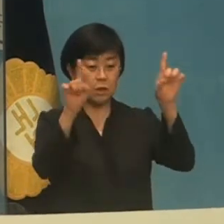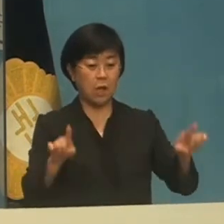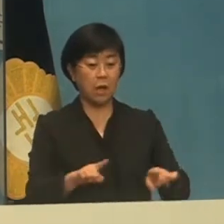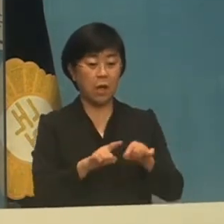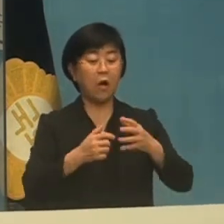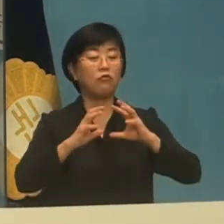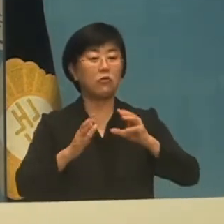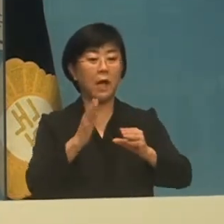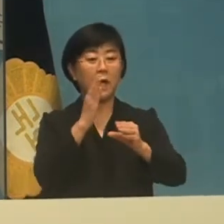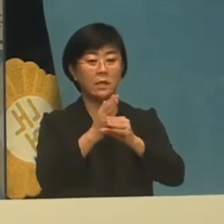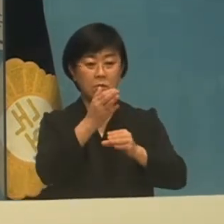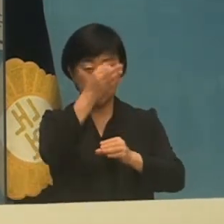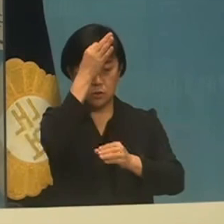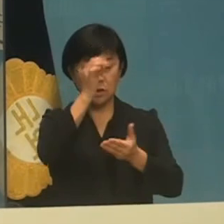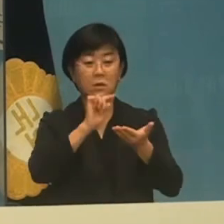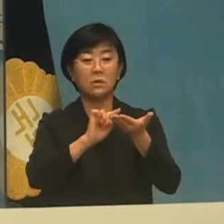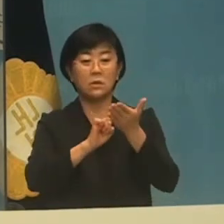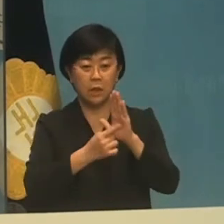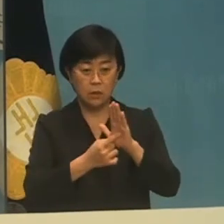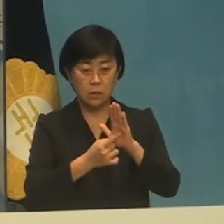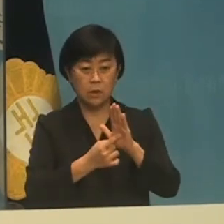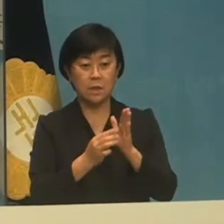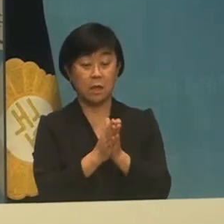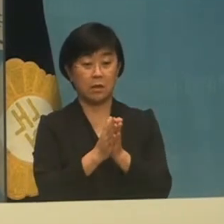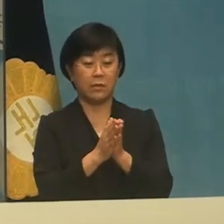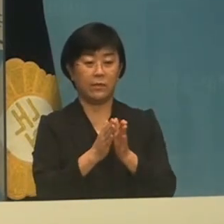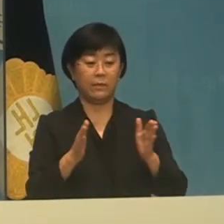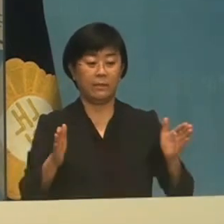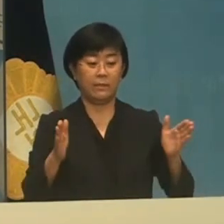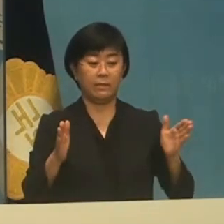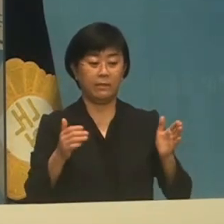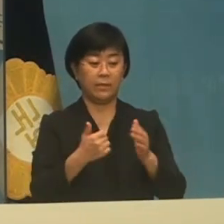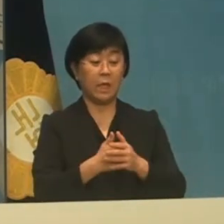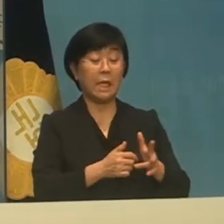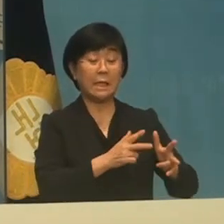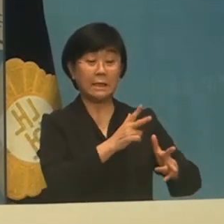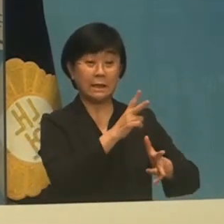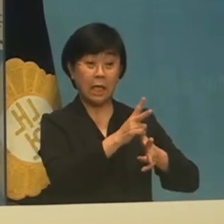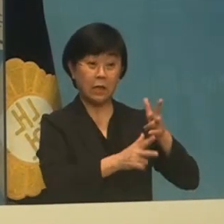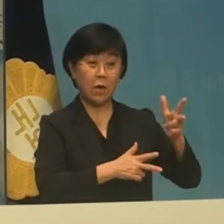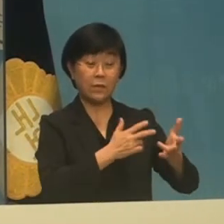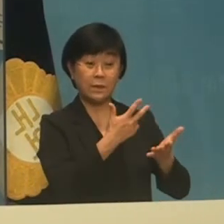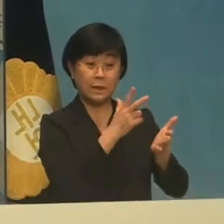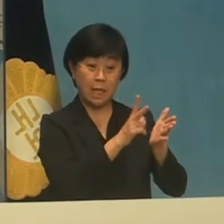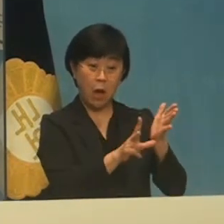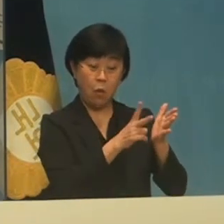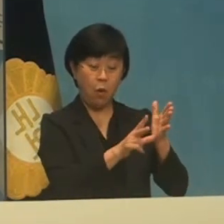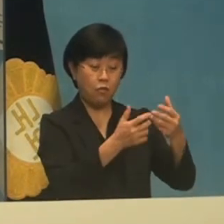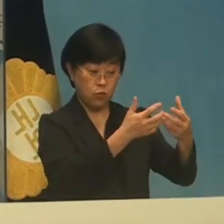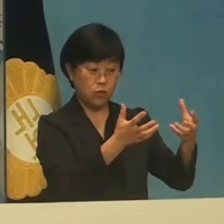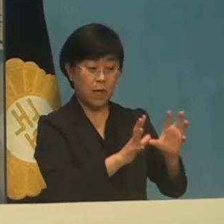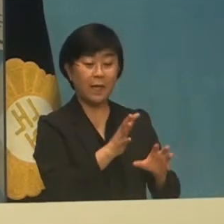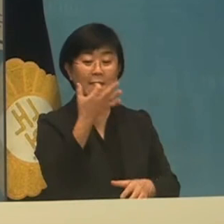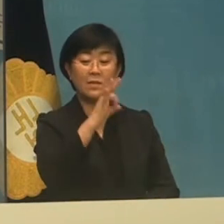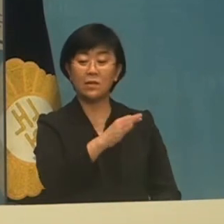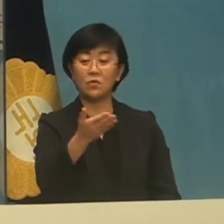핵심 기술임을 내세우기 시작했습니다. 그러자 산자부가 삼성의 주장을